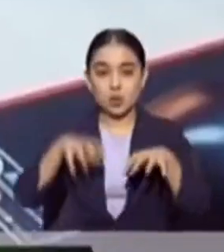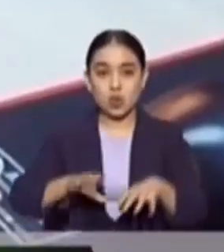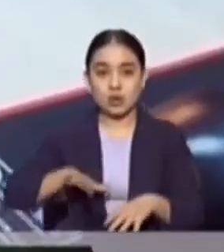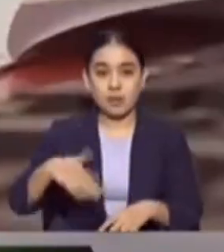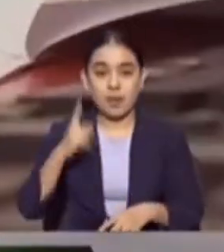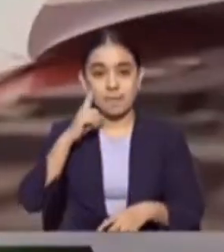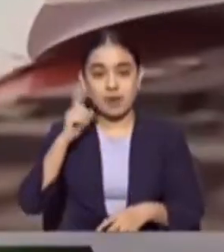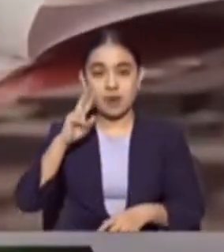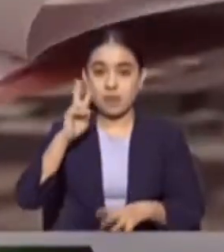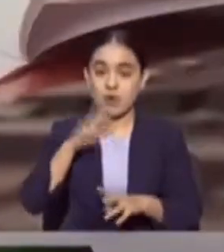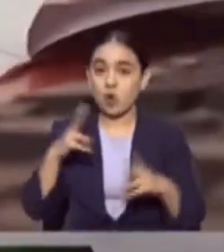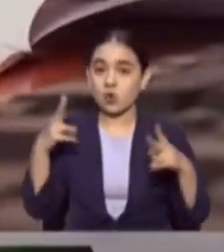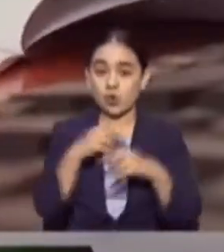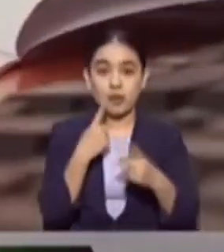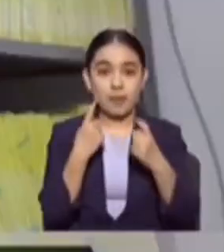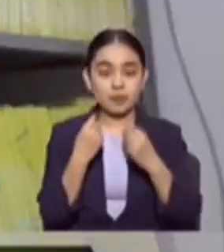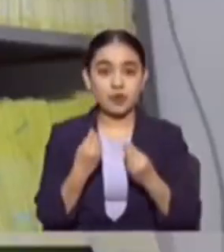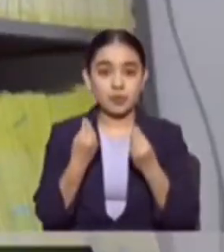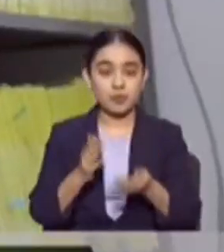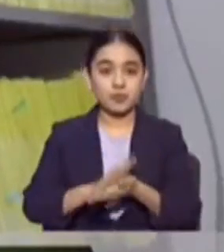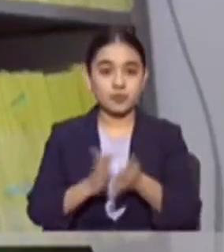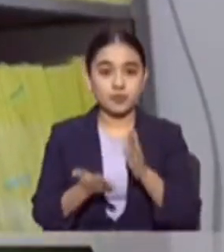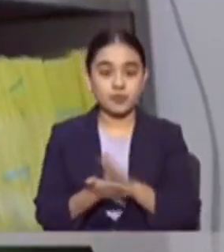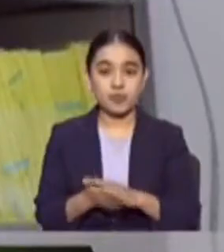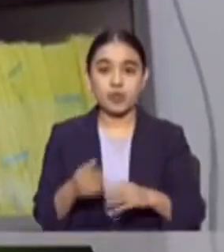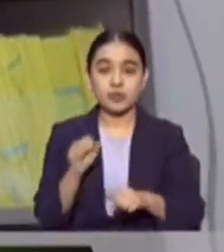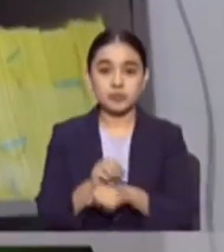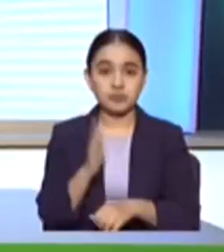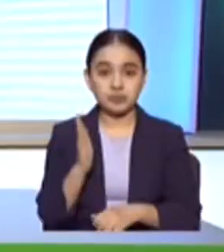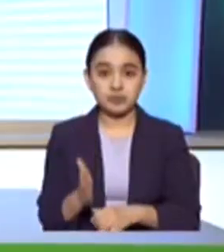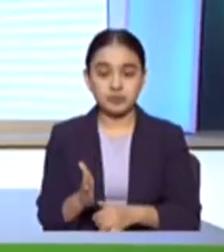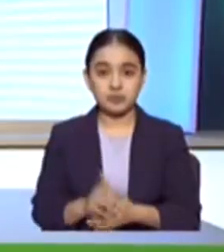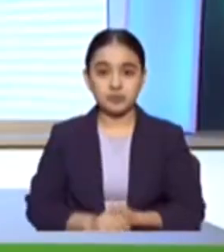tomonidan bilib-bilmasdan noto'g'ri ma'lumot berish holatlariga barham beradi.